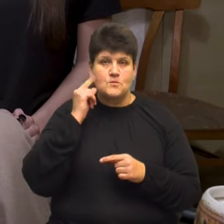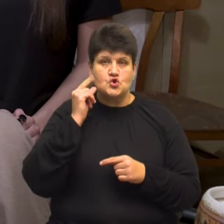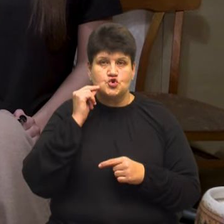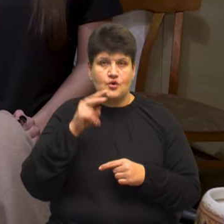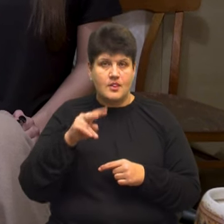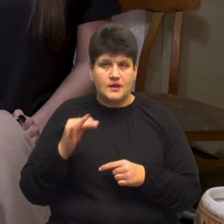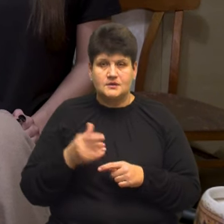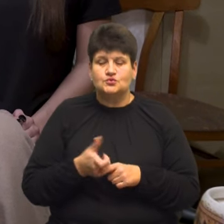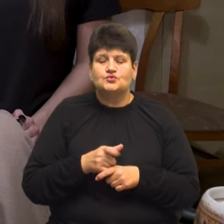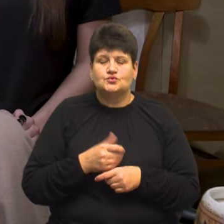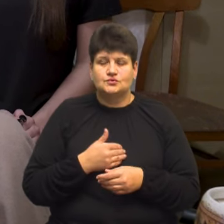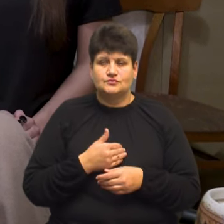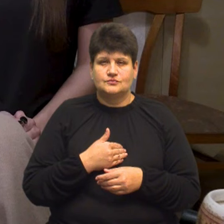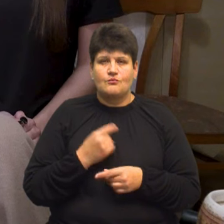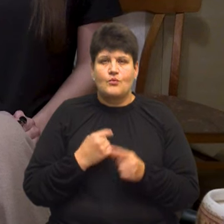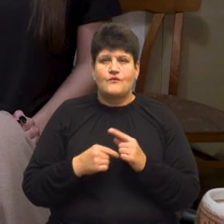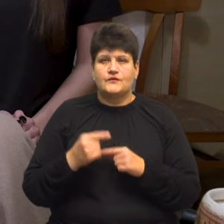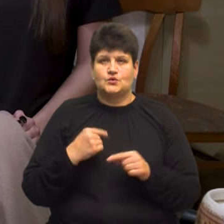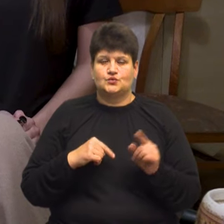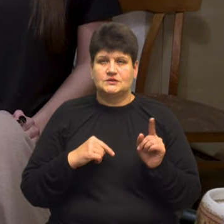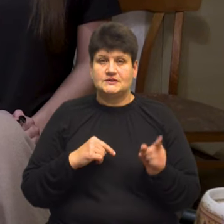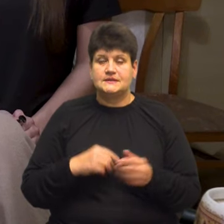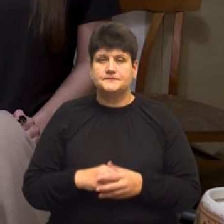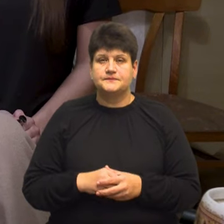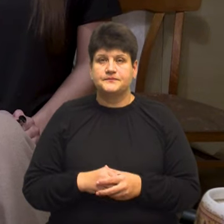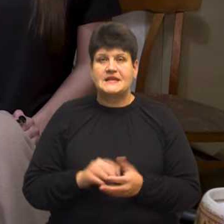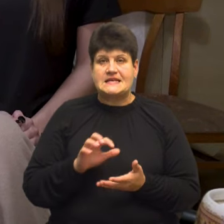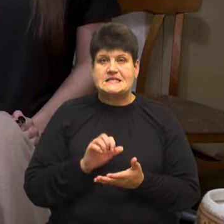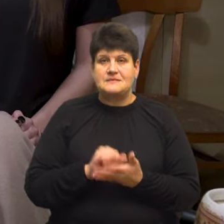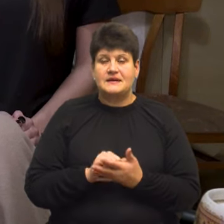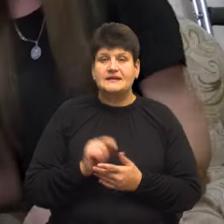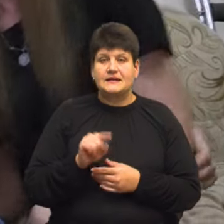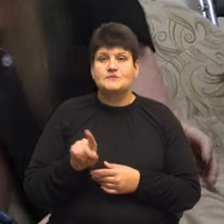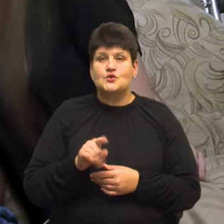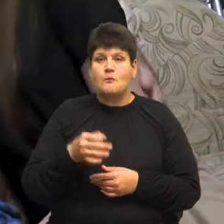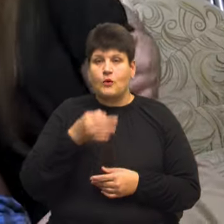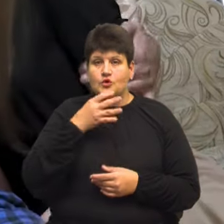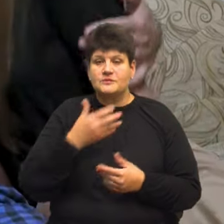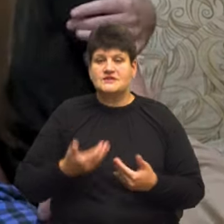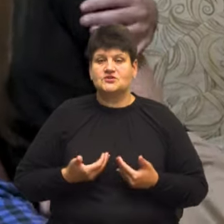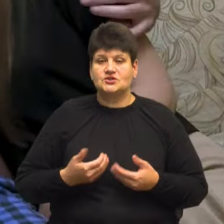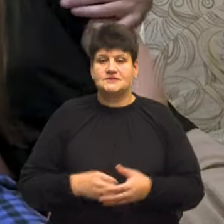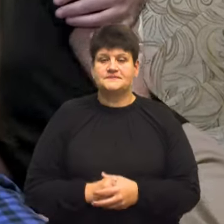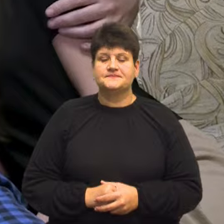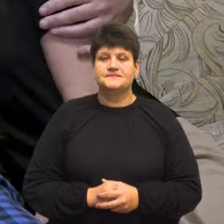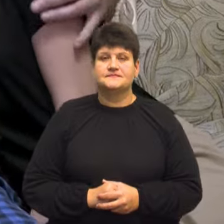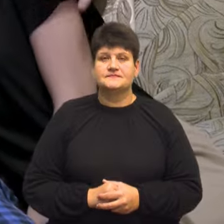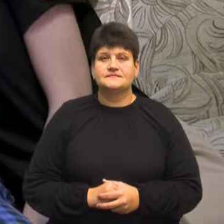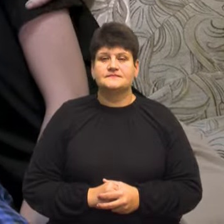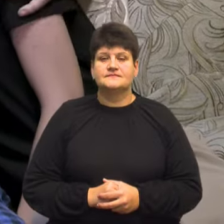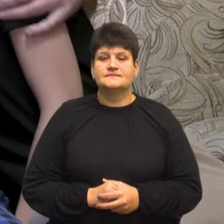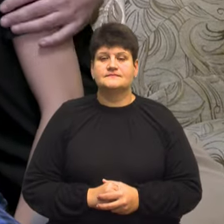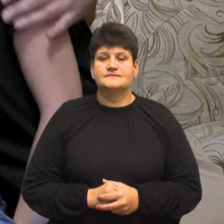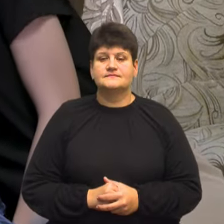Дуже би теж хотілося повернутися і займатися тим, що подобається в житті. Максим Сказків, Андрій Прокопів, Суспільне